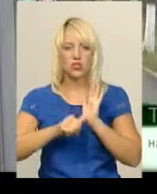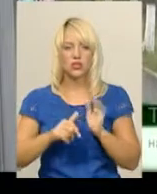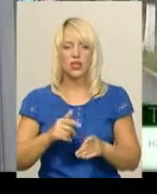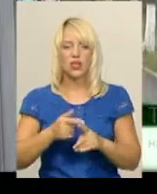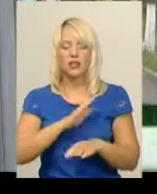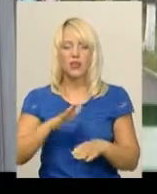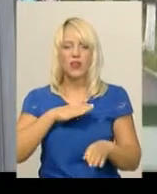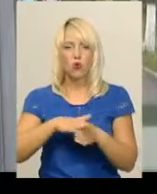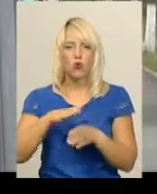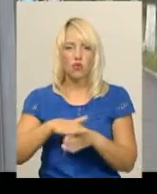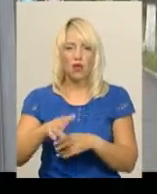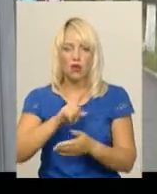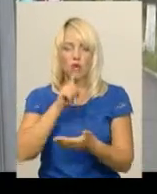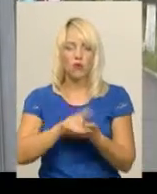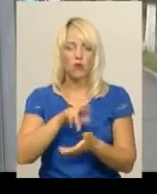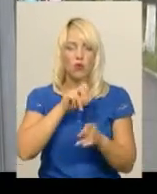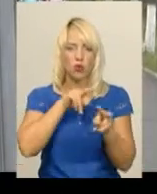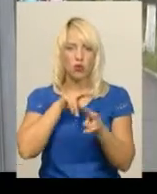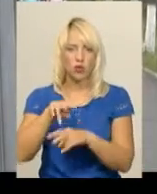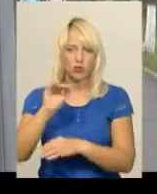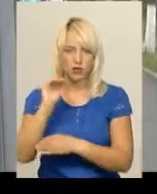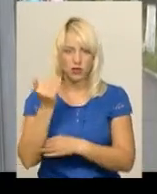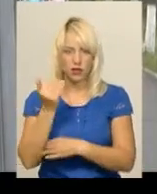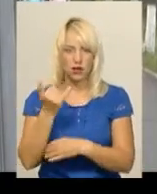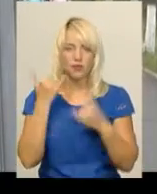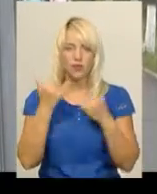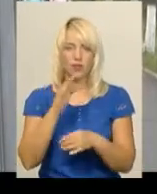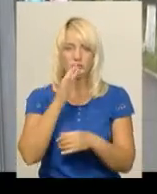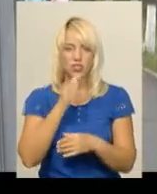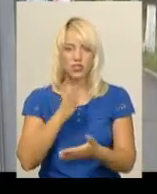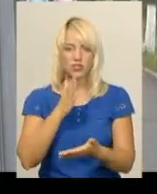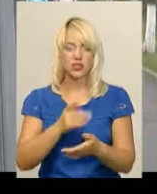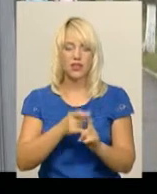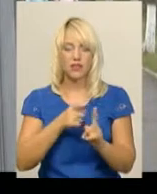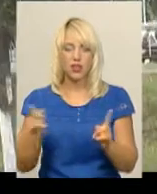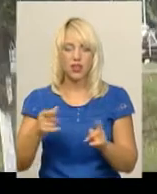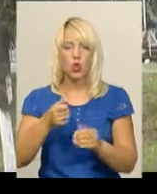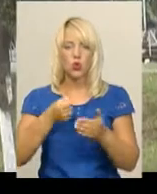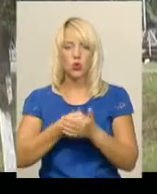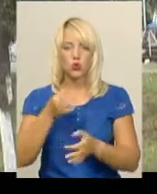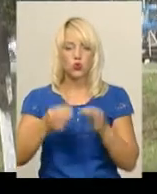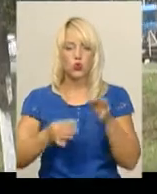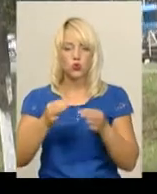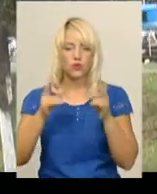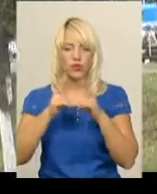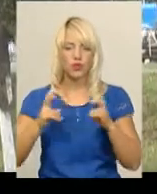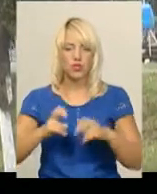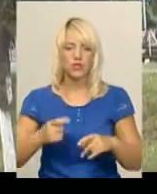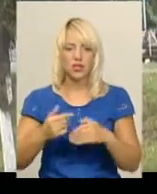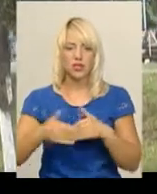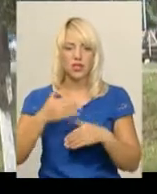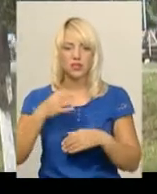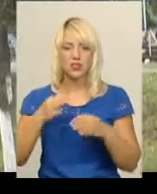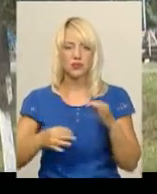обов'язків подогляду за дитиною. На даний час триває досудове розслідування. Санкція статті передбачає